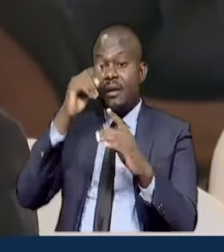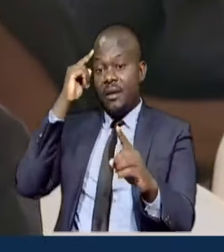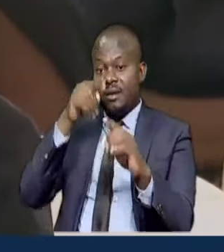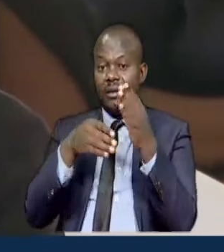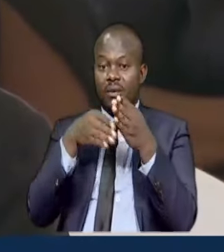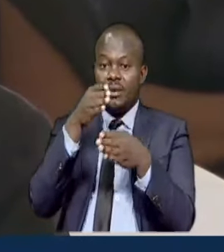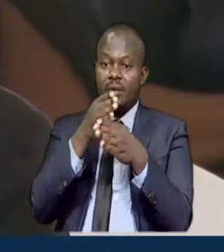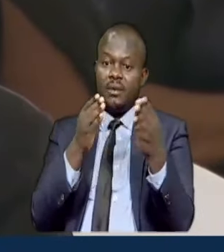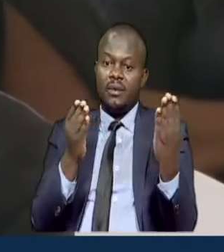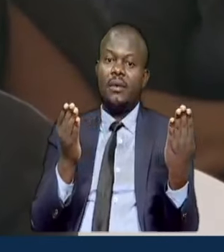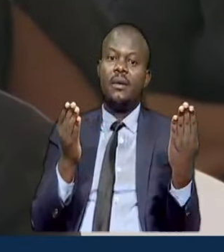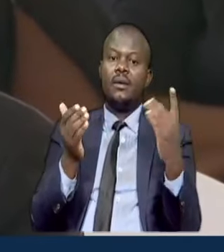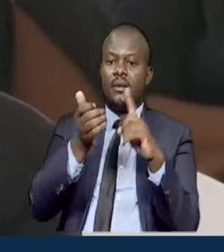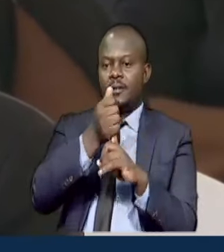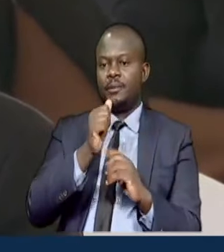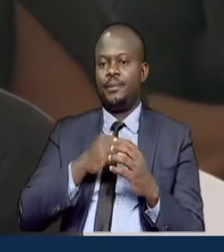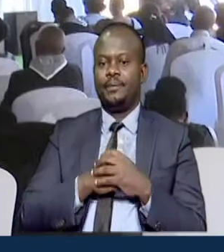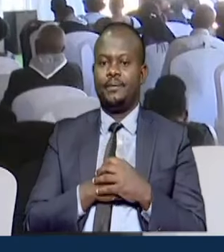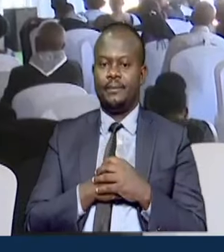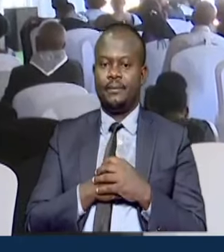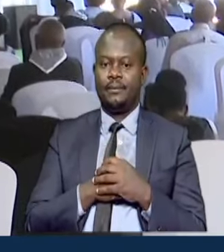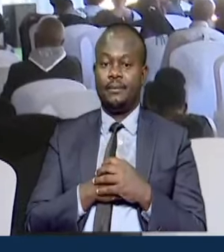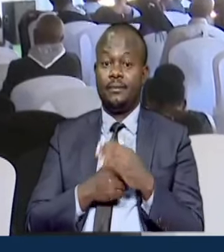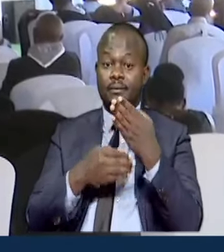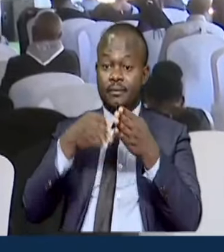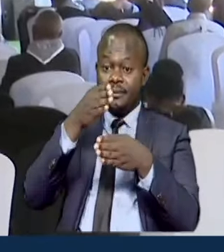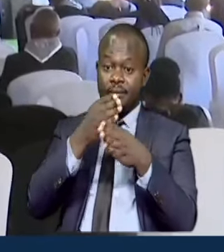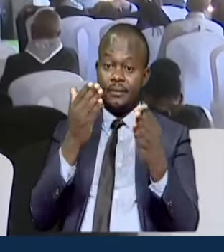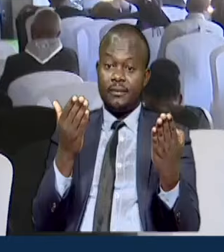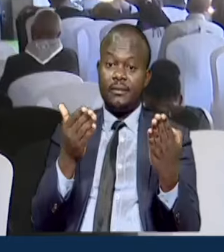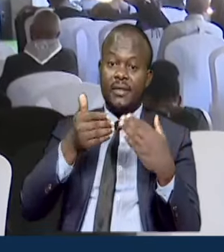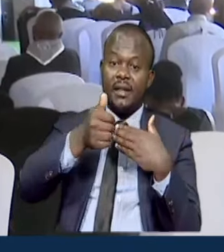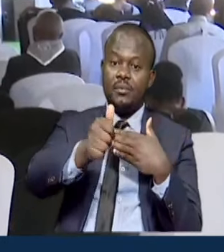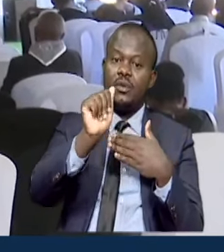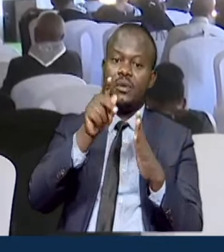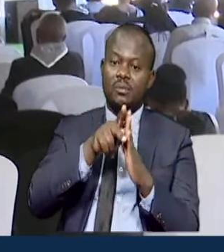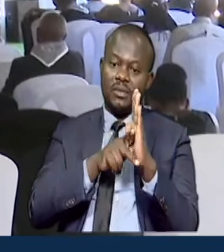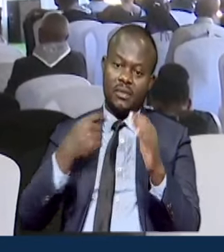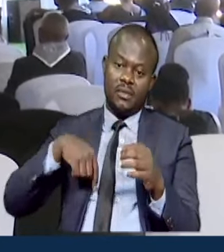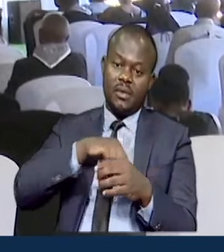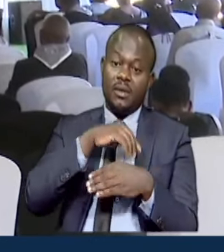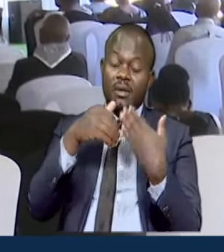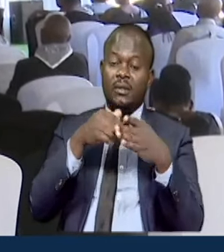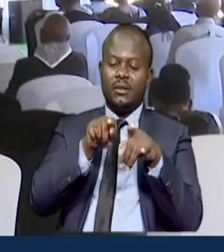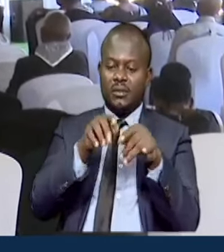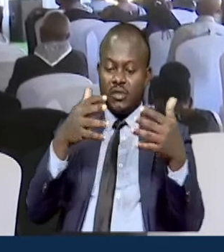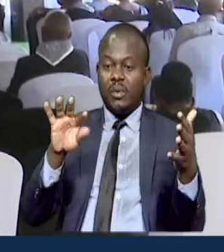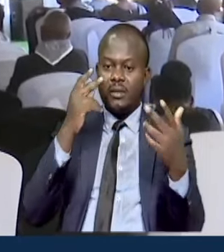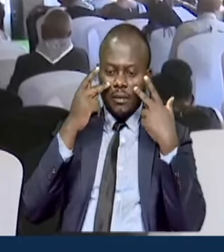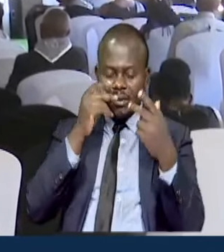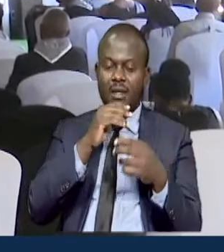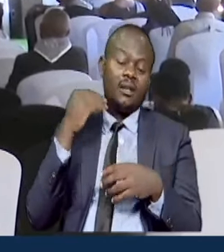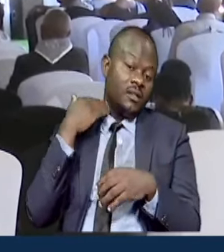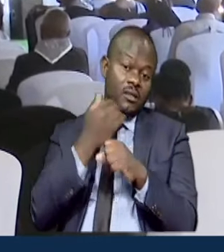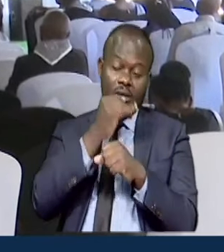kwiyubaka bayigezeho. Kwiyubaka byo ni ihame ryacu nk'uko tumaze kubona Jenoside yakorewe Abatutsi